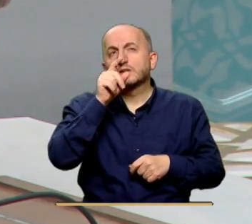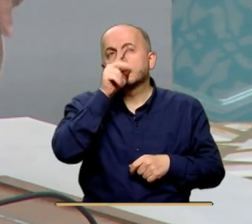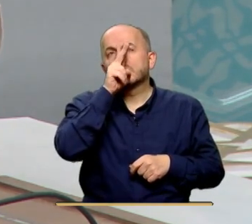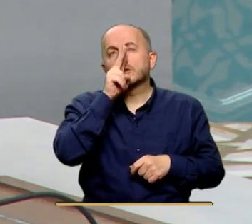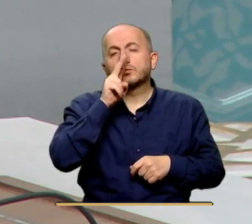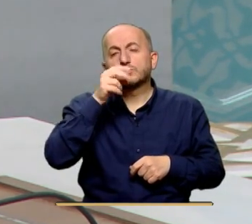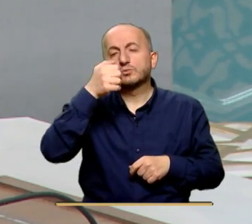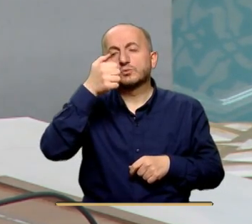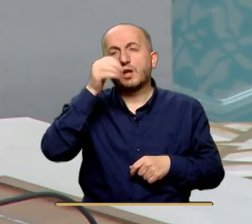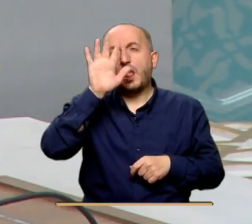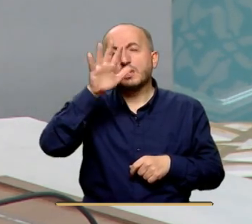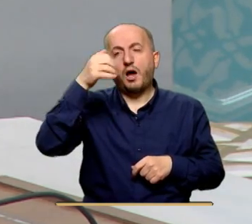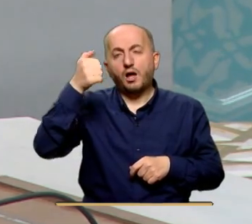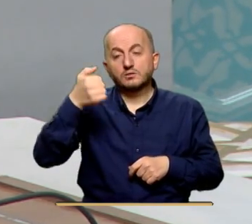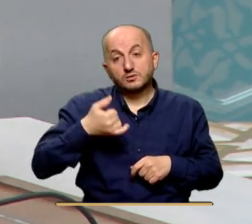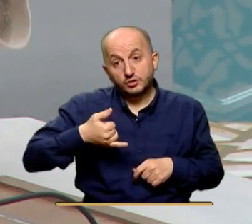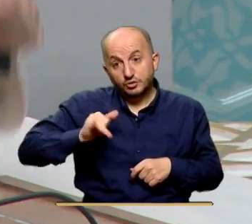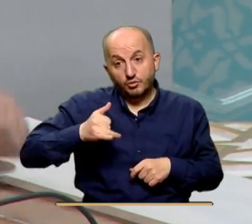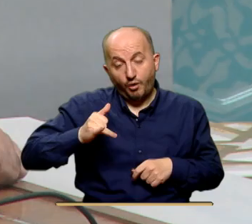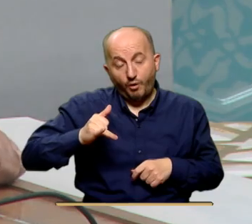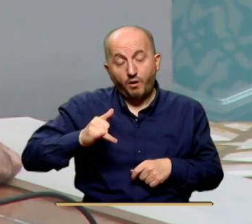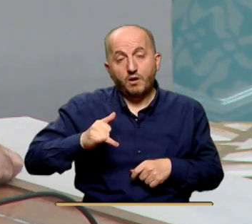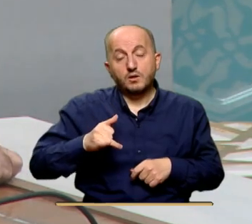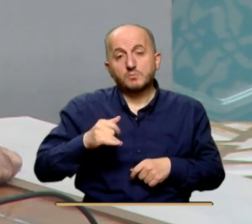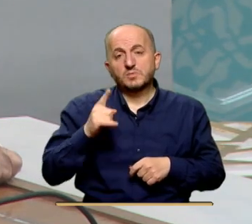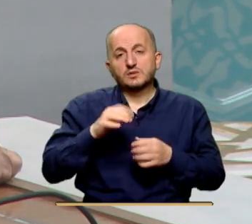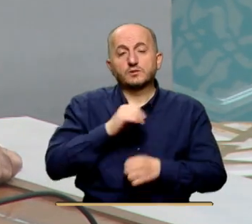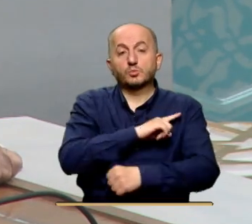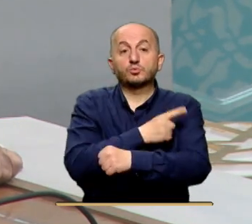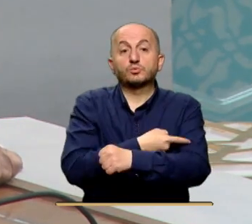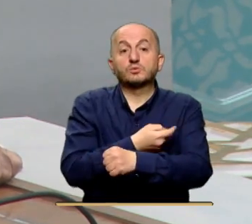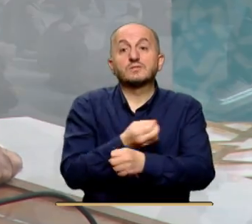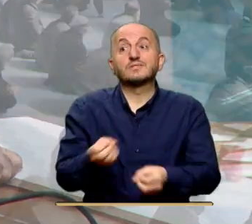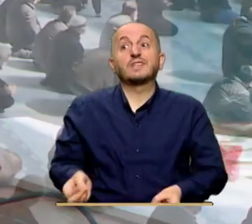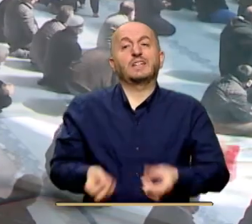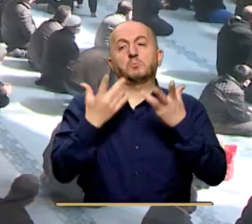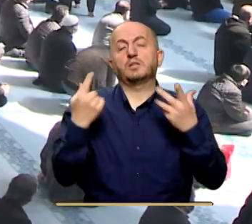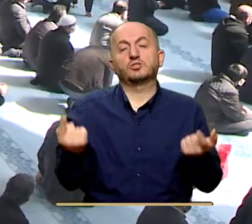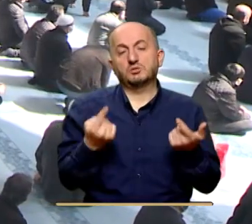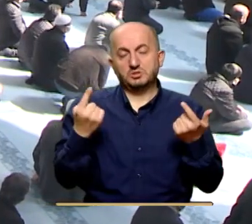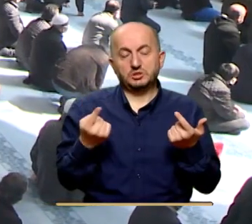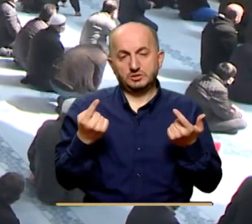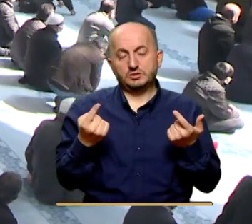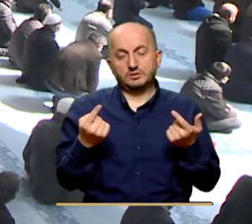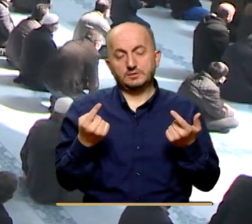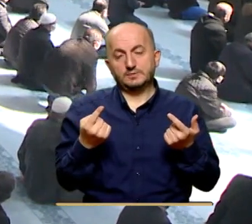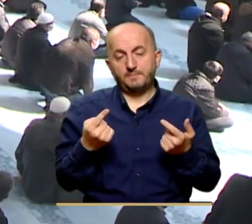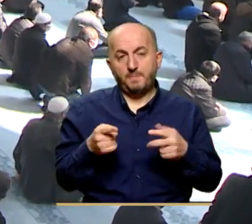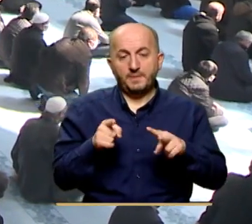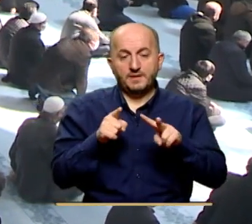256 okka, yaklaşık 275 kilo, bir insanın gücünün yeteceği bir şey değil. Nidal Ali Çavuş diyor